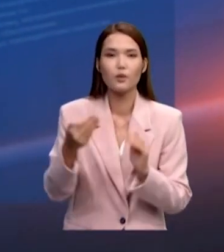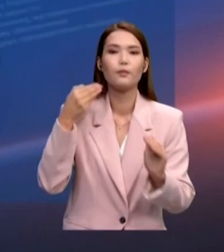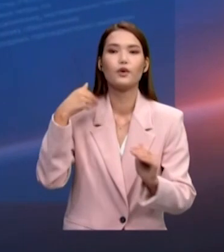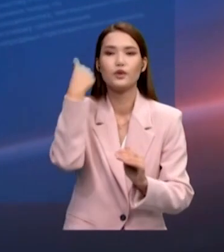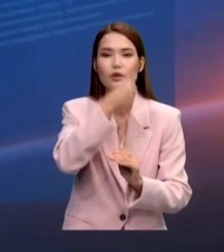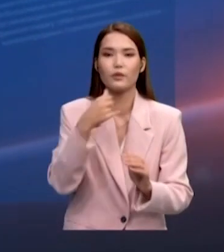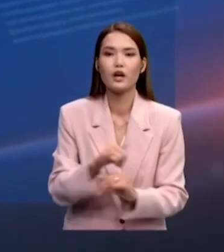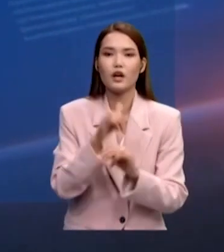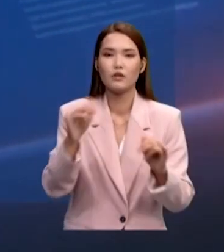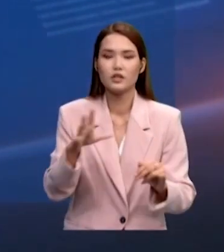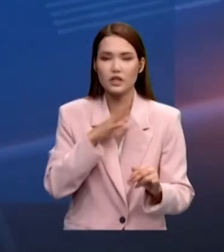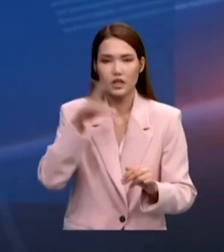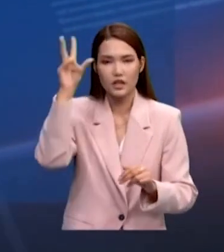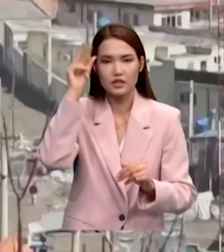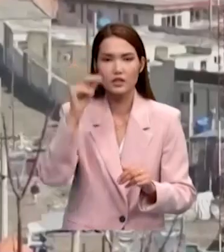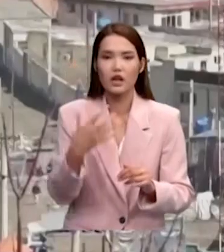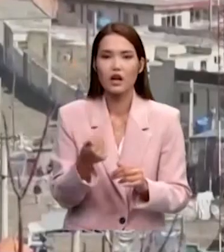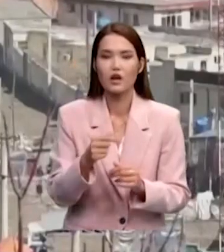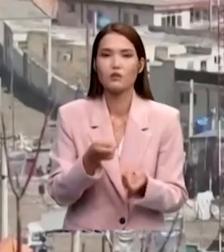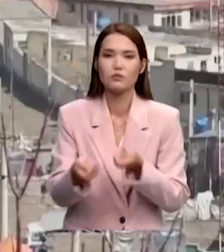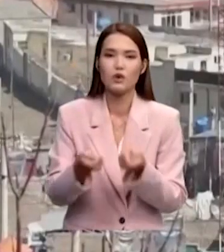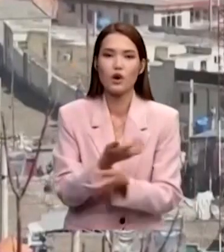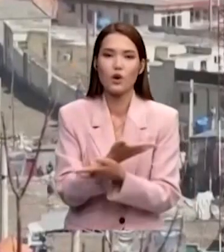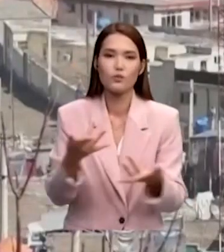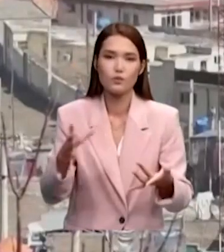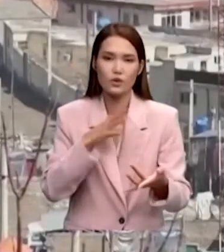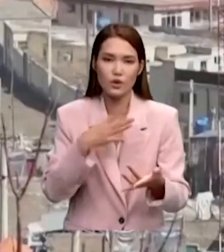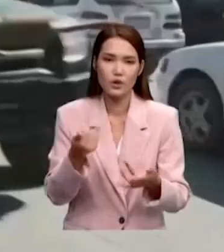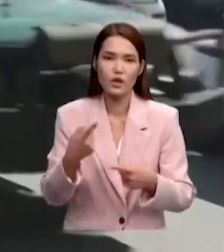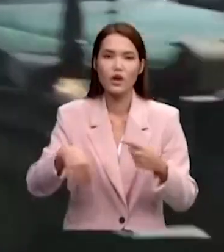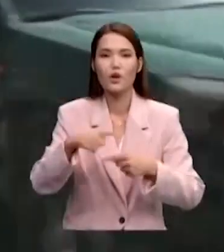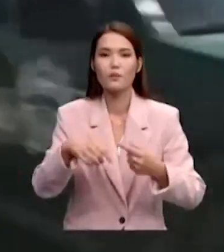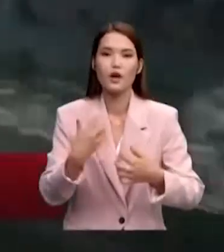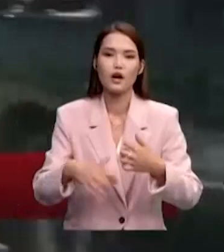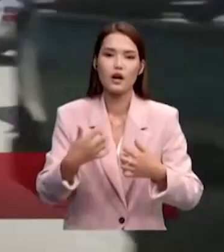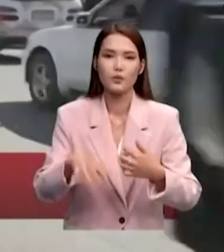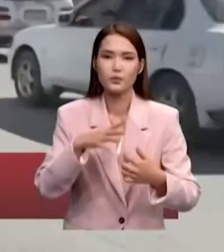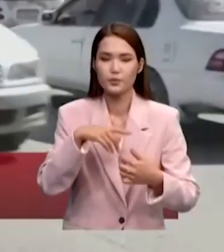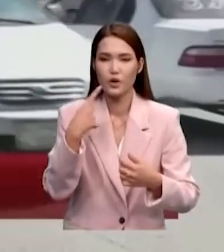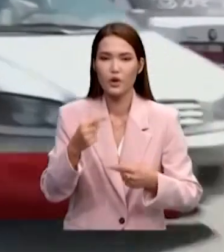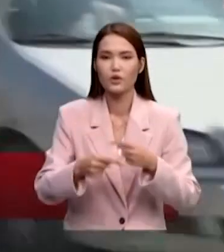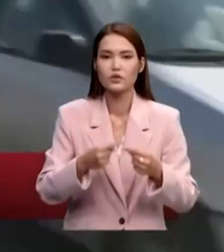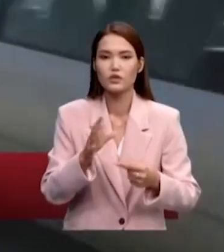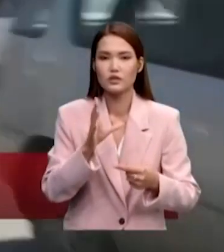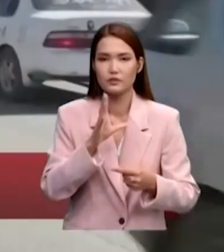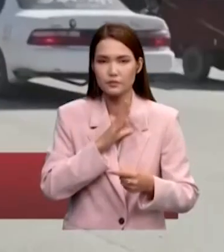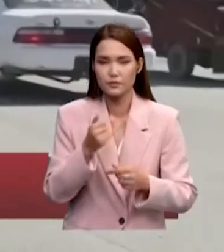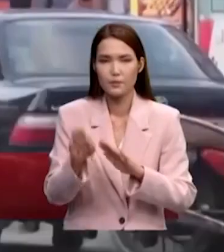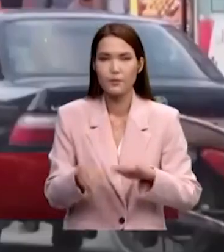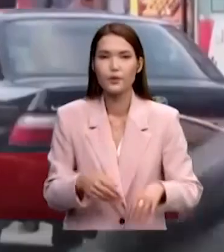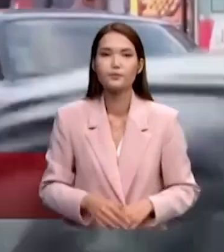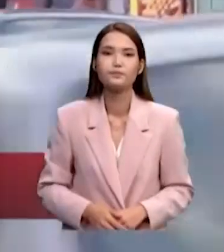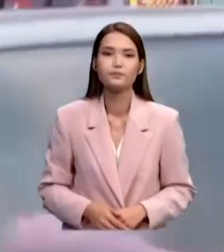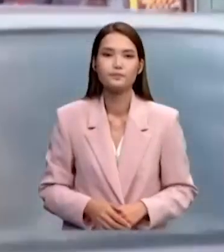также увеличились поставки пшеницы и подсолнечного масла. В последнее время стабилизировалась отгрузка лекарств, удобрений и металлопроката.